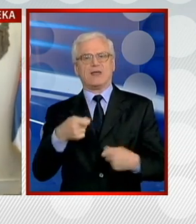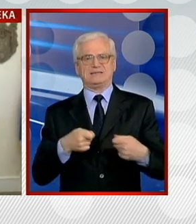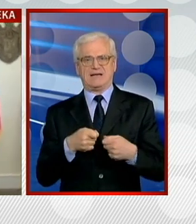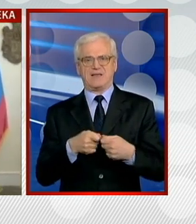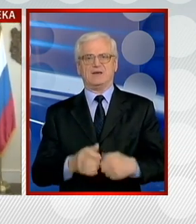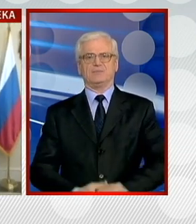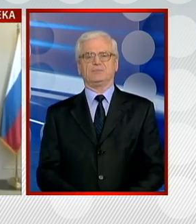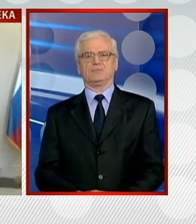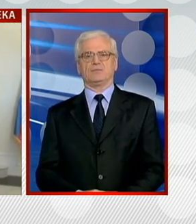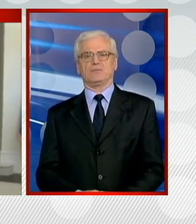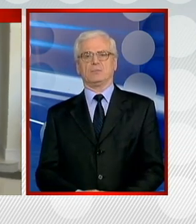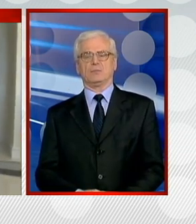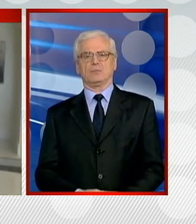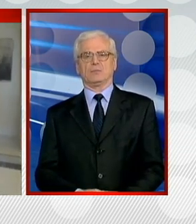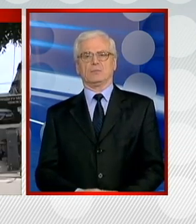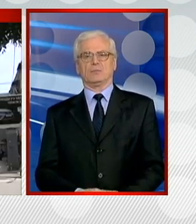te saradnje.